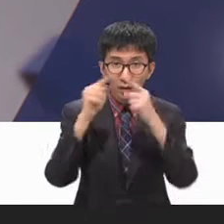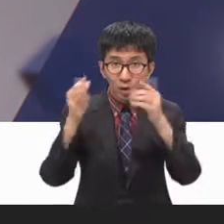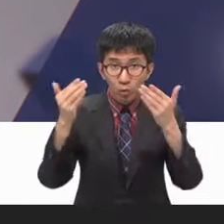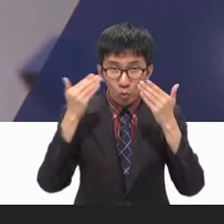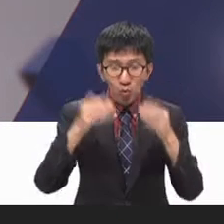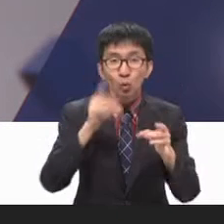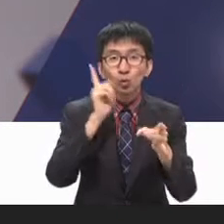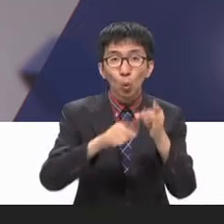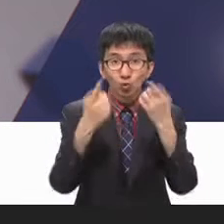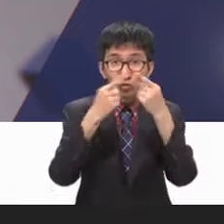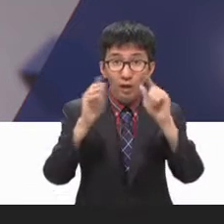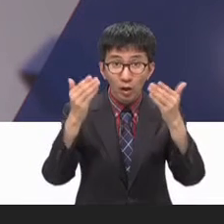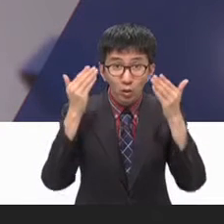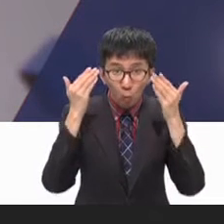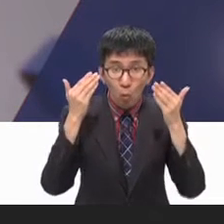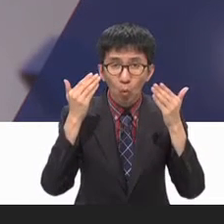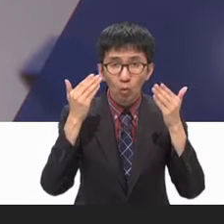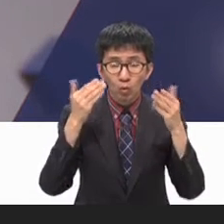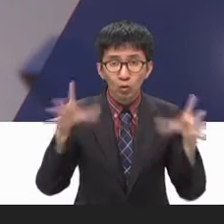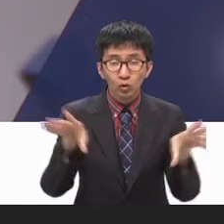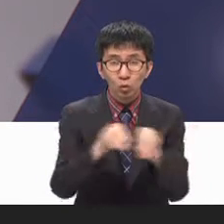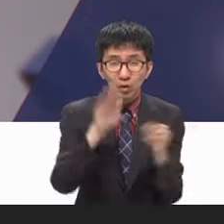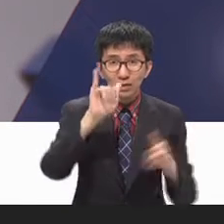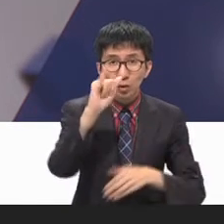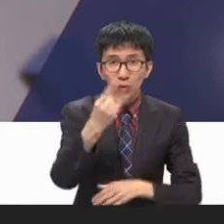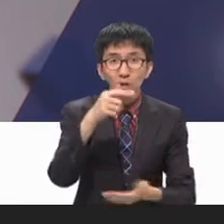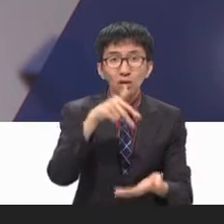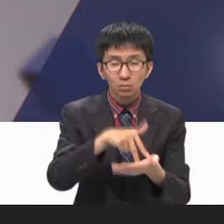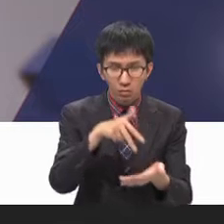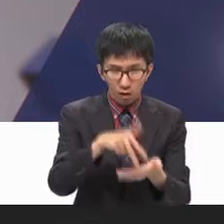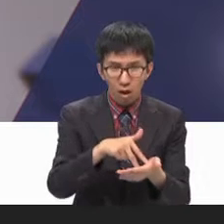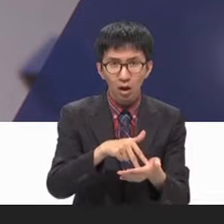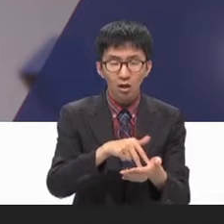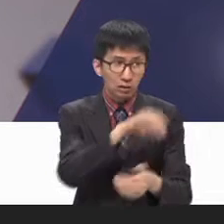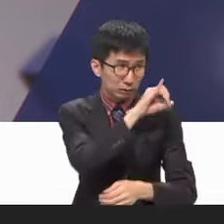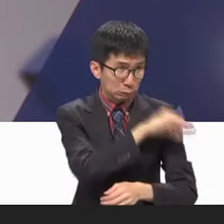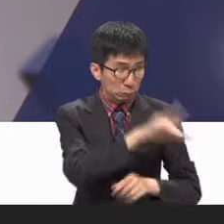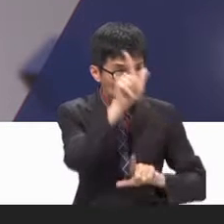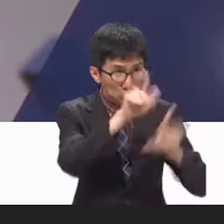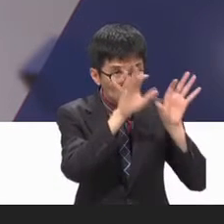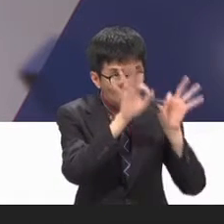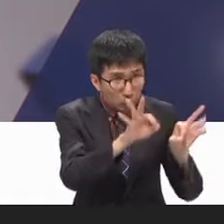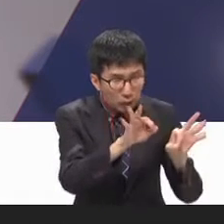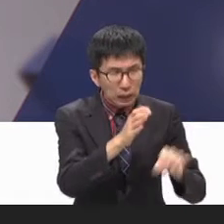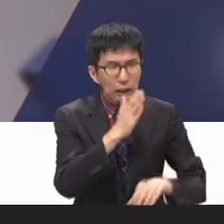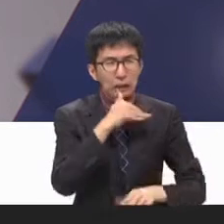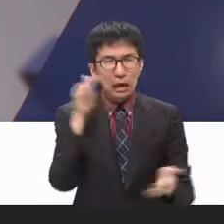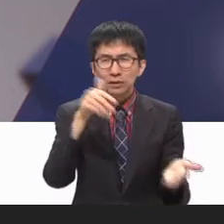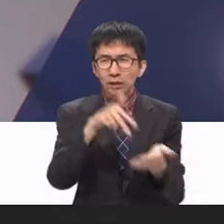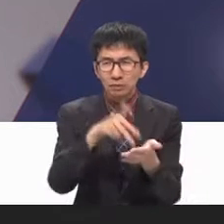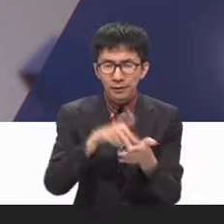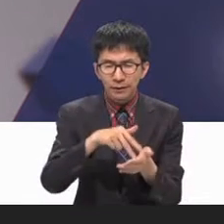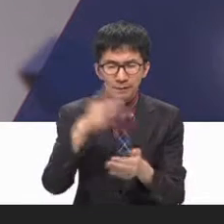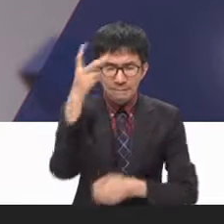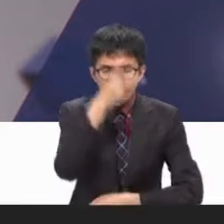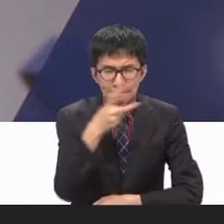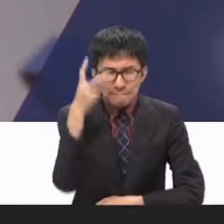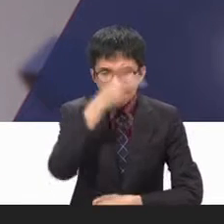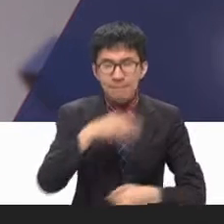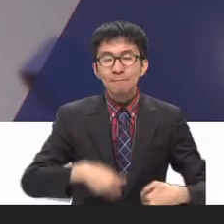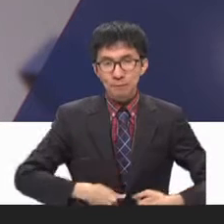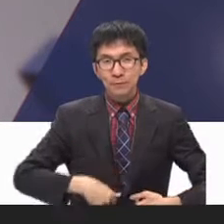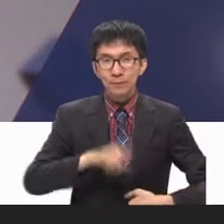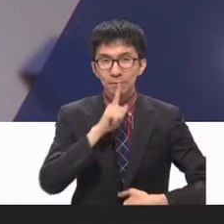어도 이와 데 사태를 계기로 평생교육 단과대 사업의 내용을 학생들 입장에서 면밀히 검토해야 한다고 현재 직